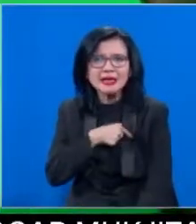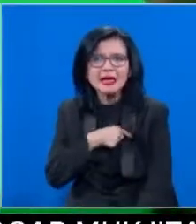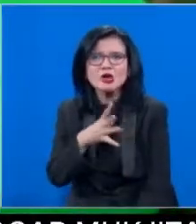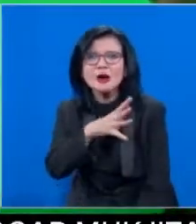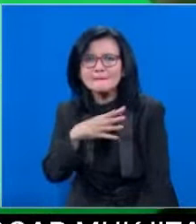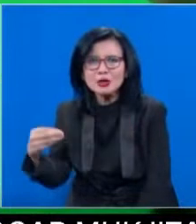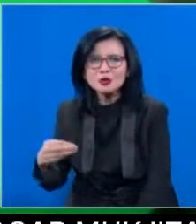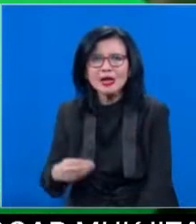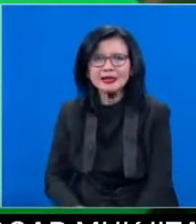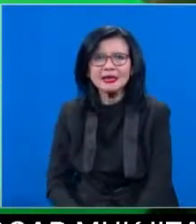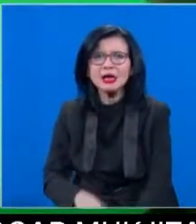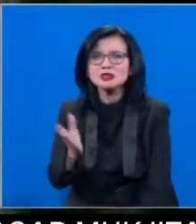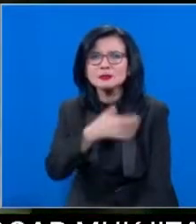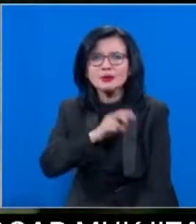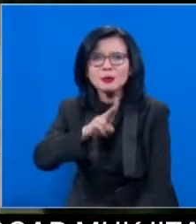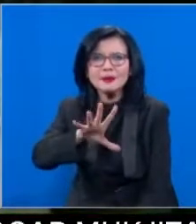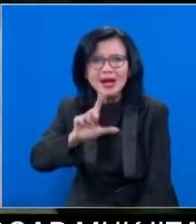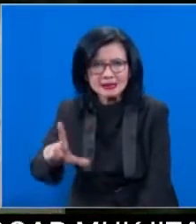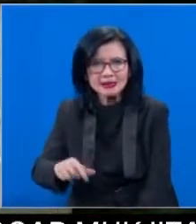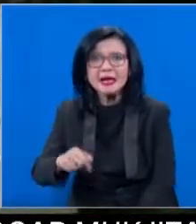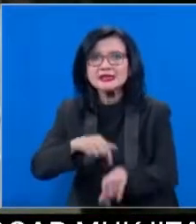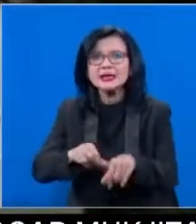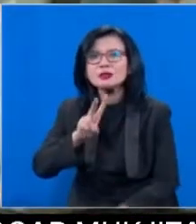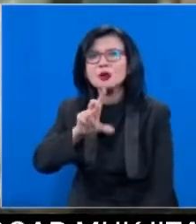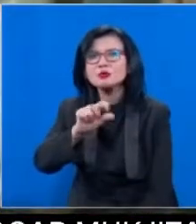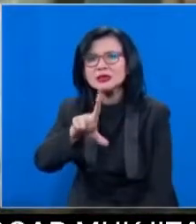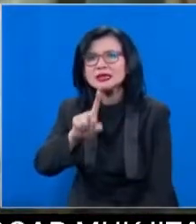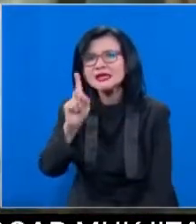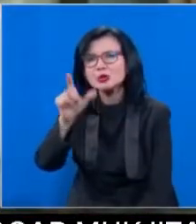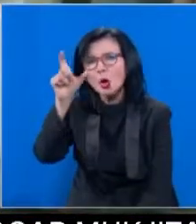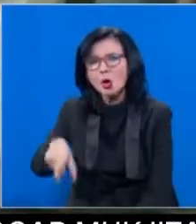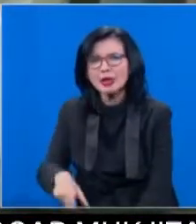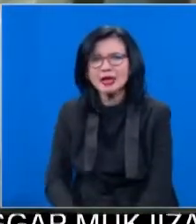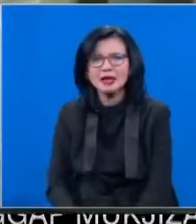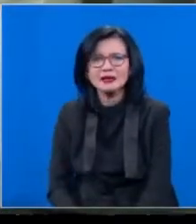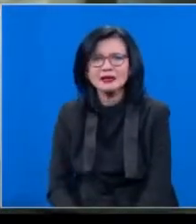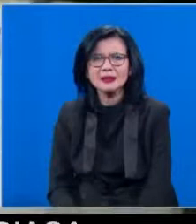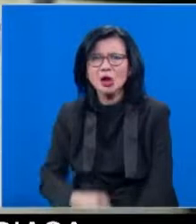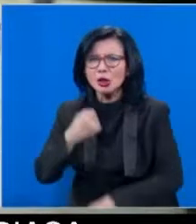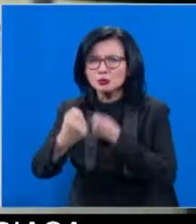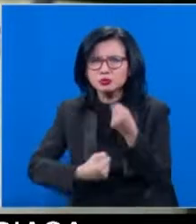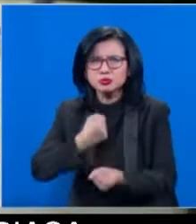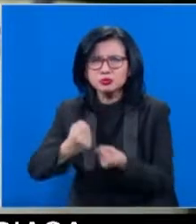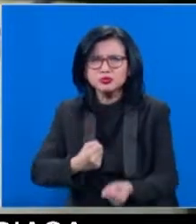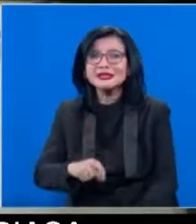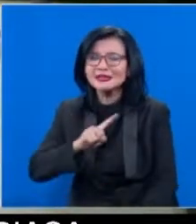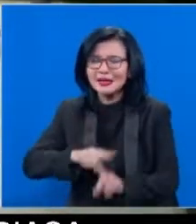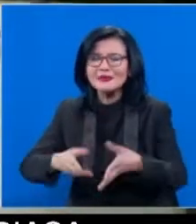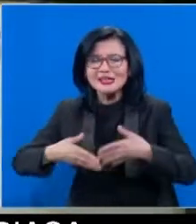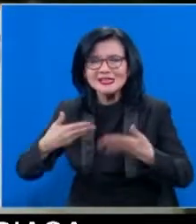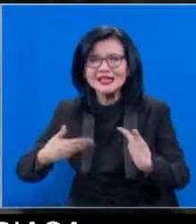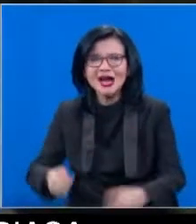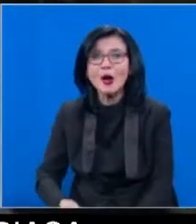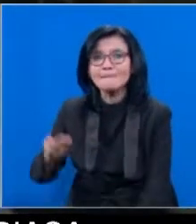yang awalnya 25 l menjadi 20 liter perorang meski harus bersusah payah para pedagang mengaku senang bisa mendapat